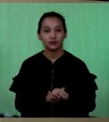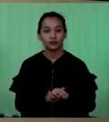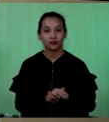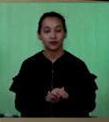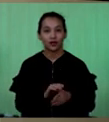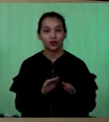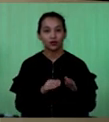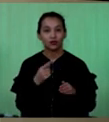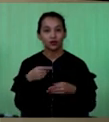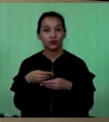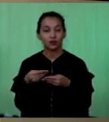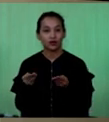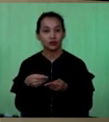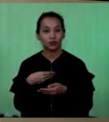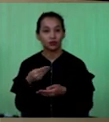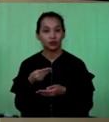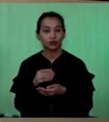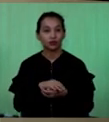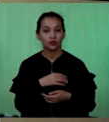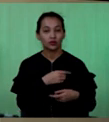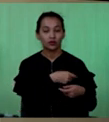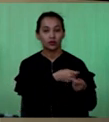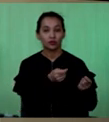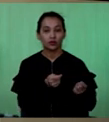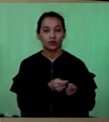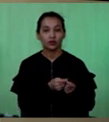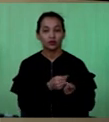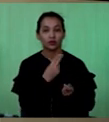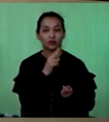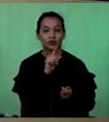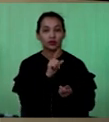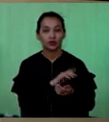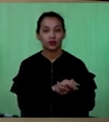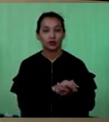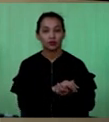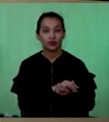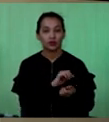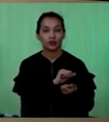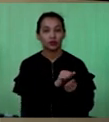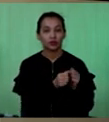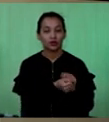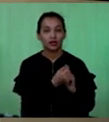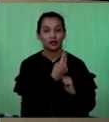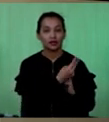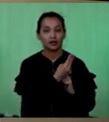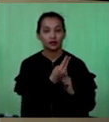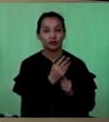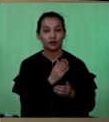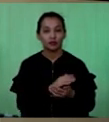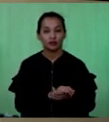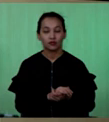pallasida 10, ikkinchi pallasida 1 kilogramli toshlardan 2 ta.